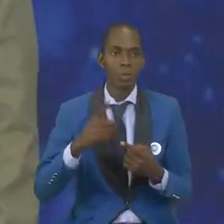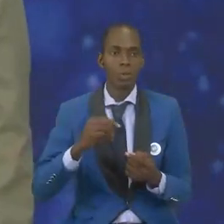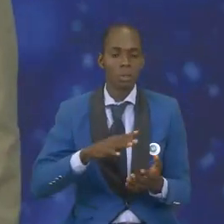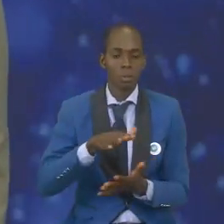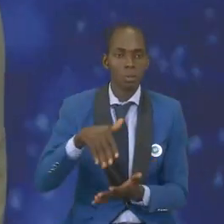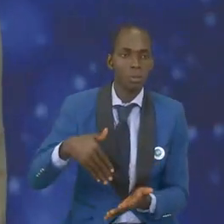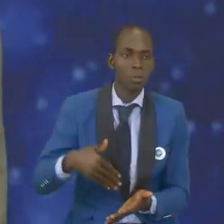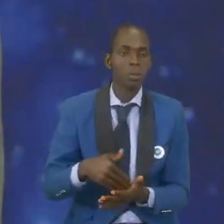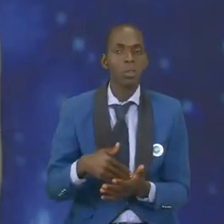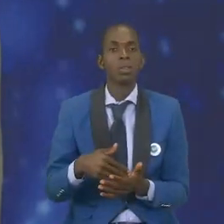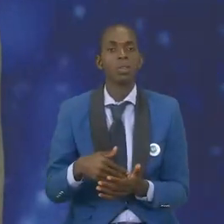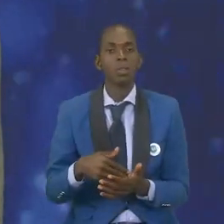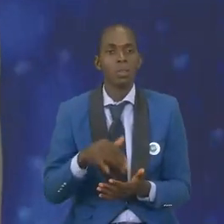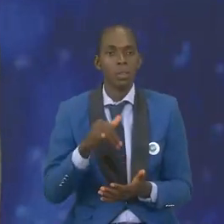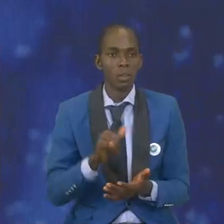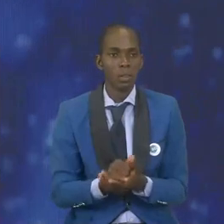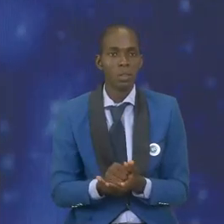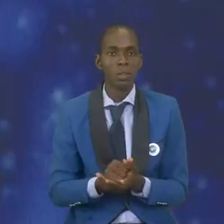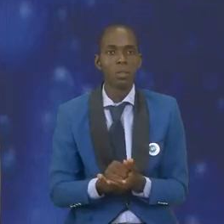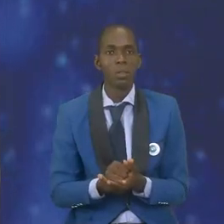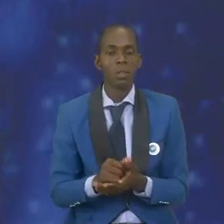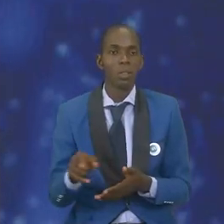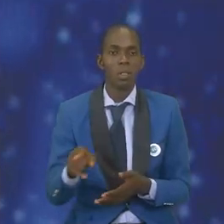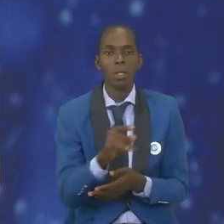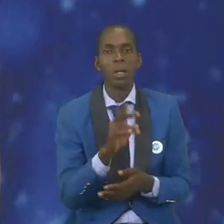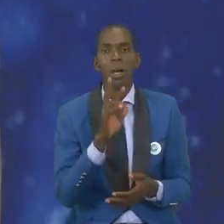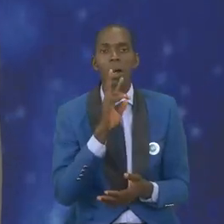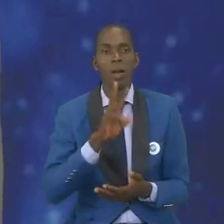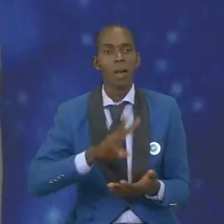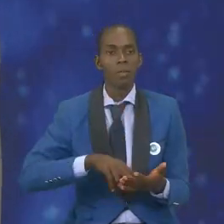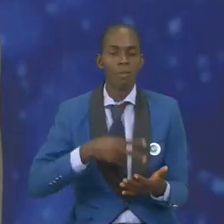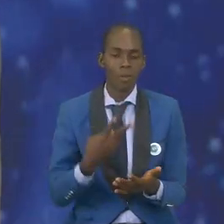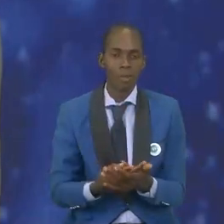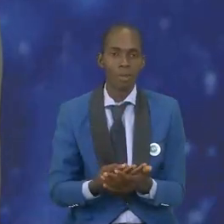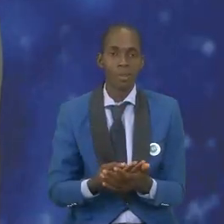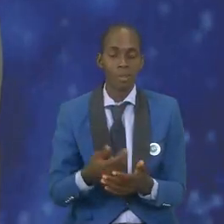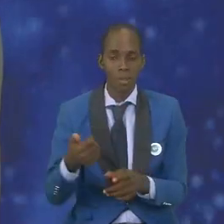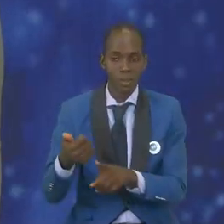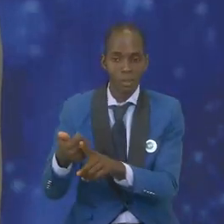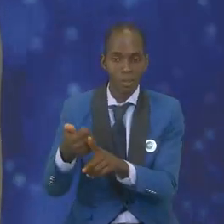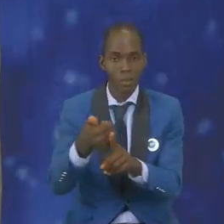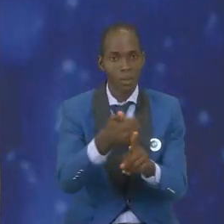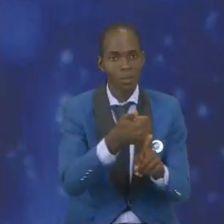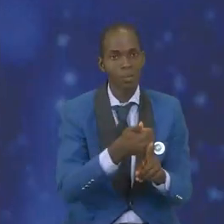moi. Ils y sont tombés.